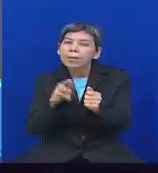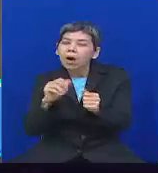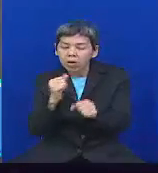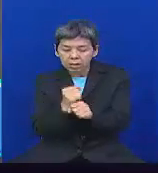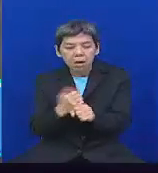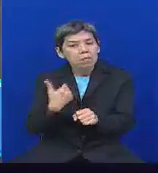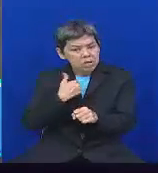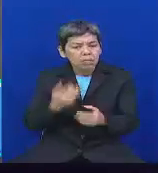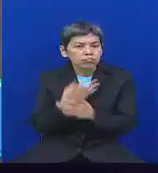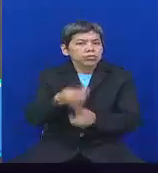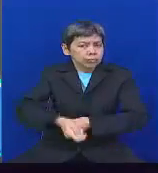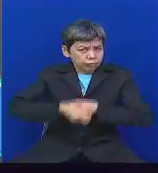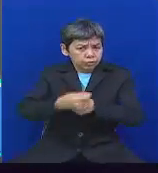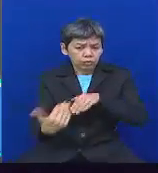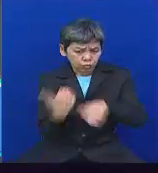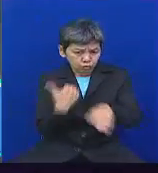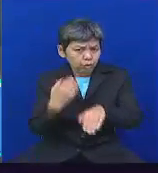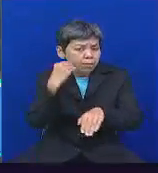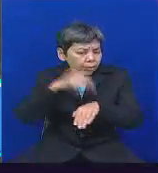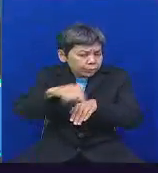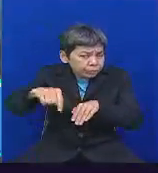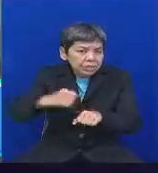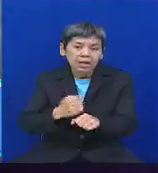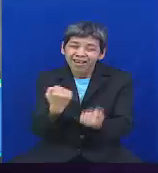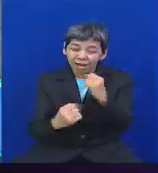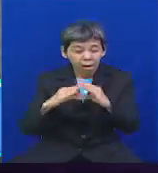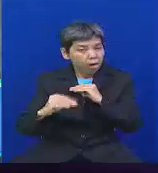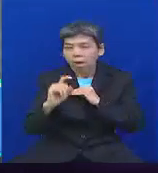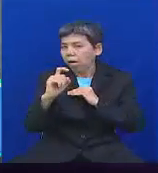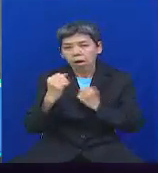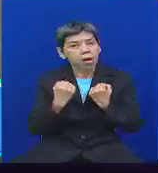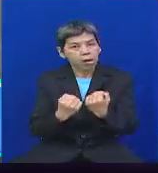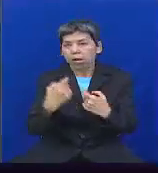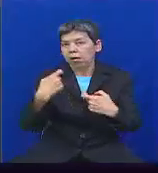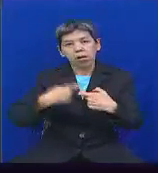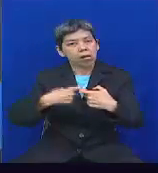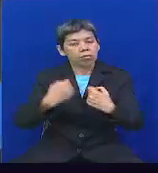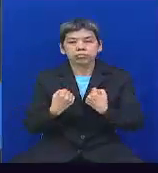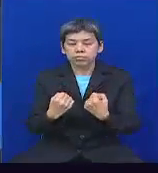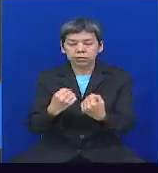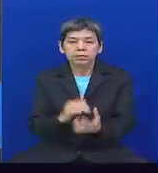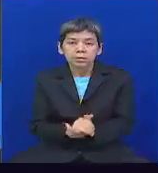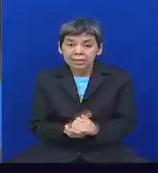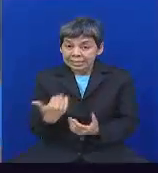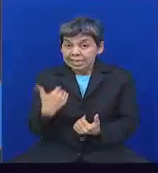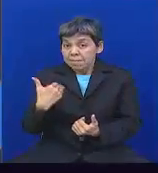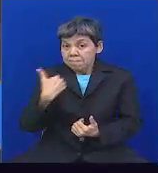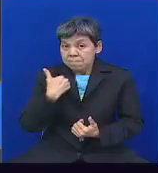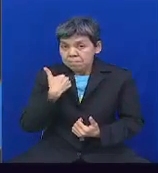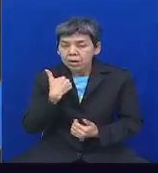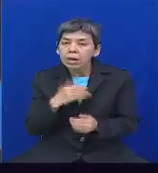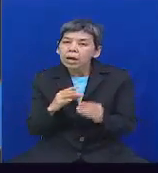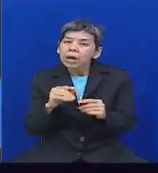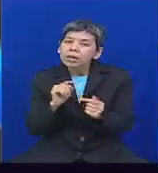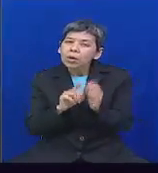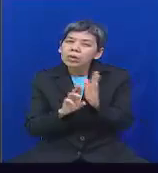มทั้งพื้นที่การเกษตรและถนนทางเข้าหมู่บ้านทำให้รถเล็กไม่สามารถสัญจรผ่านไปมาได้ค่ะนอกจากนี้นะคะในพื้นที่อำเภอเชียงด